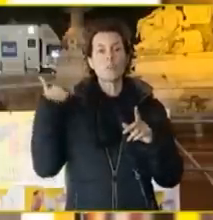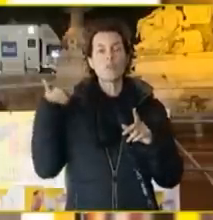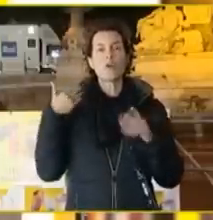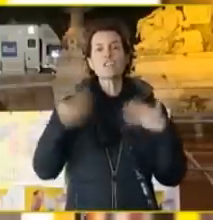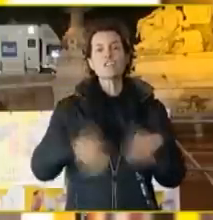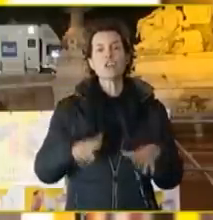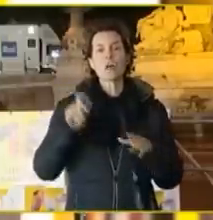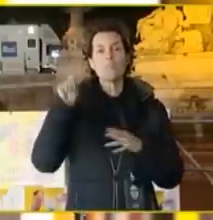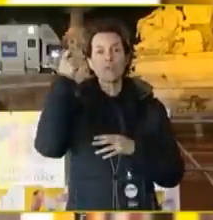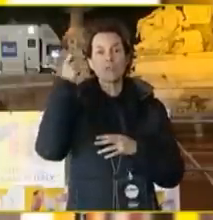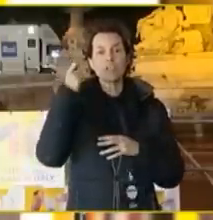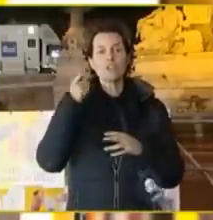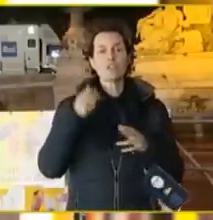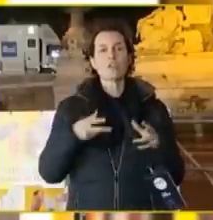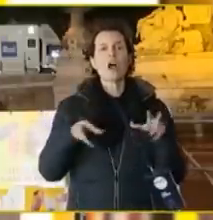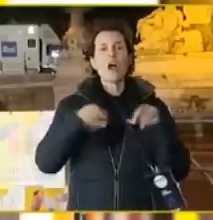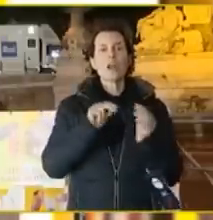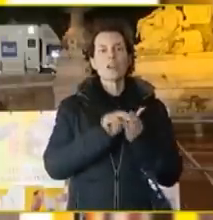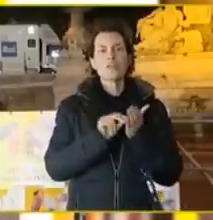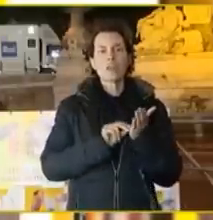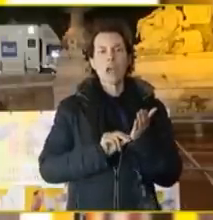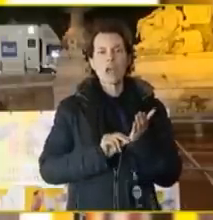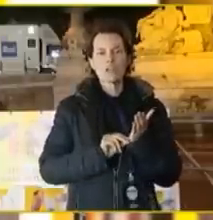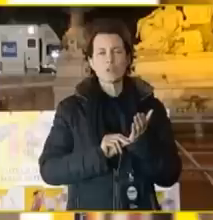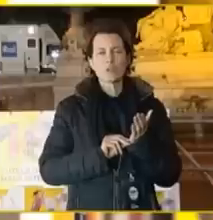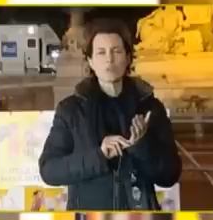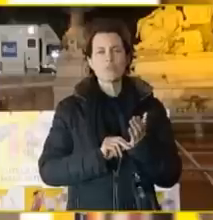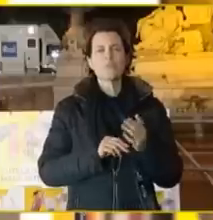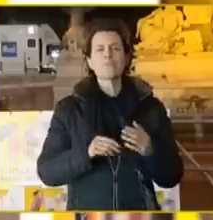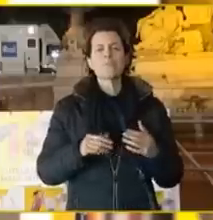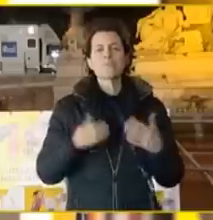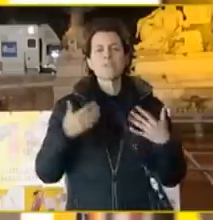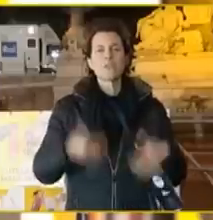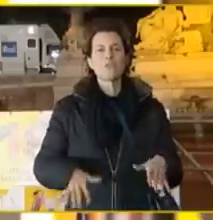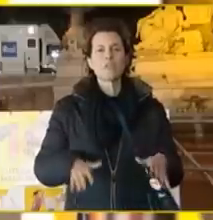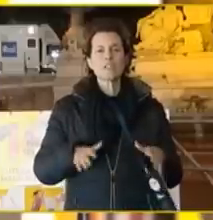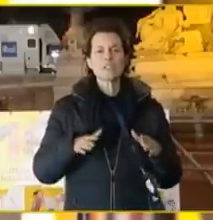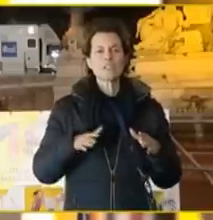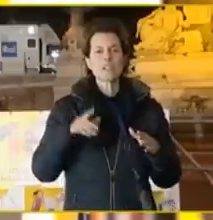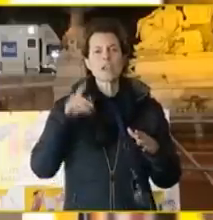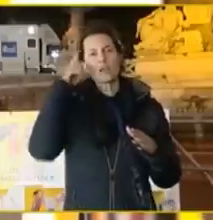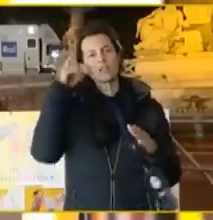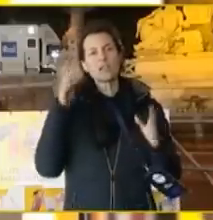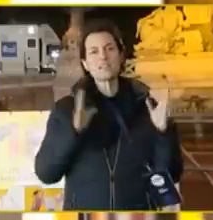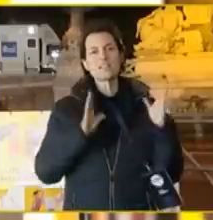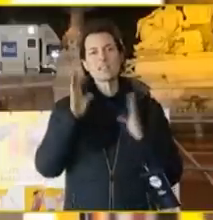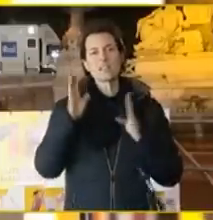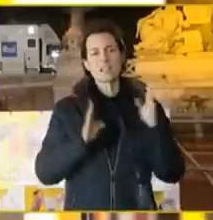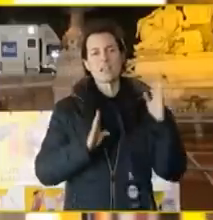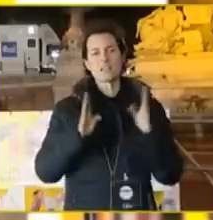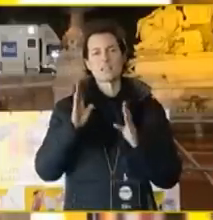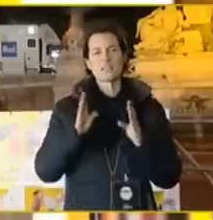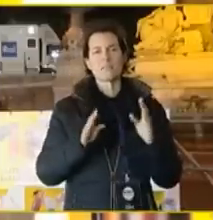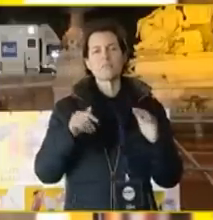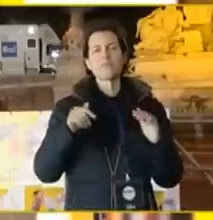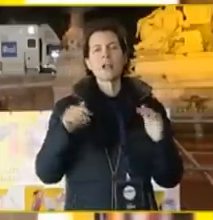ricordate. È stato un referendum in cui si pensava che finisse con un testa a testa e poi abbiamo avuto una bella sorpresa la